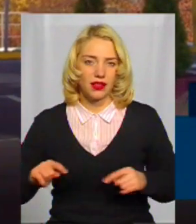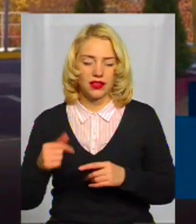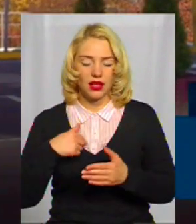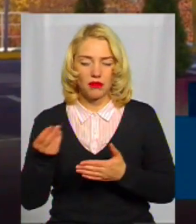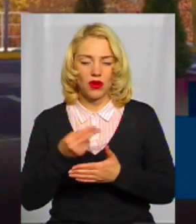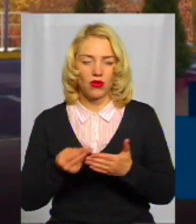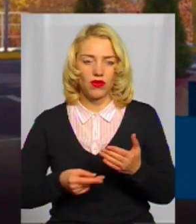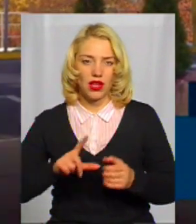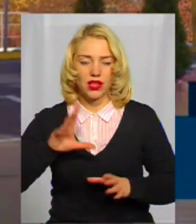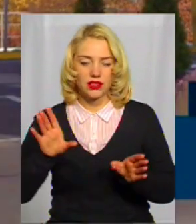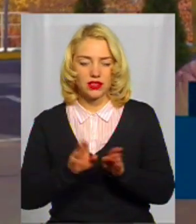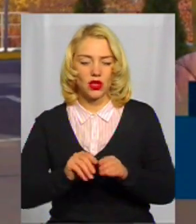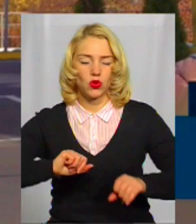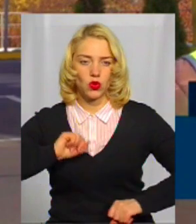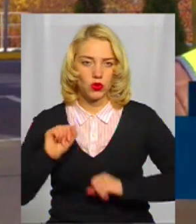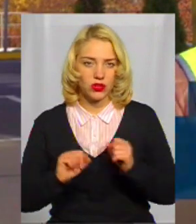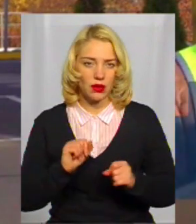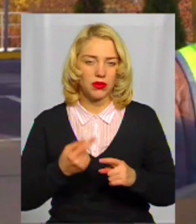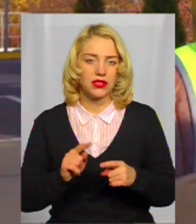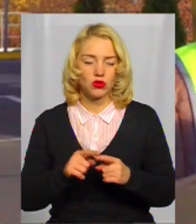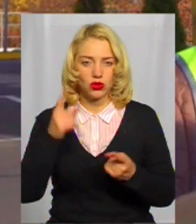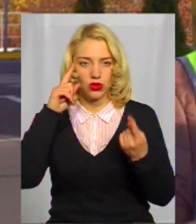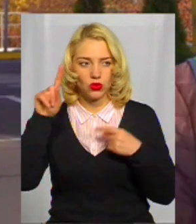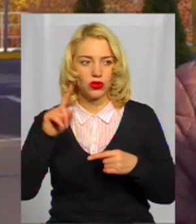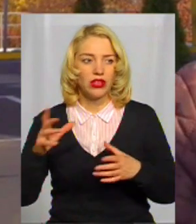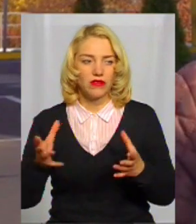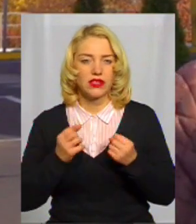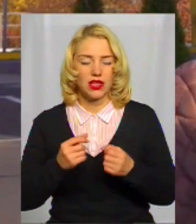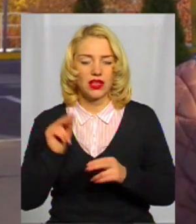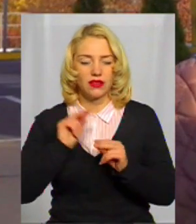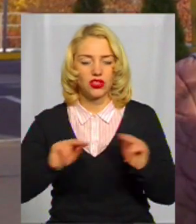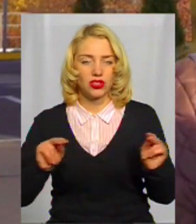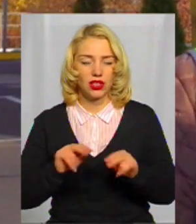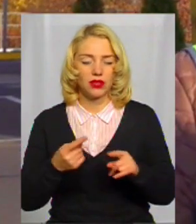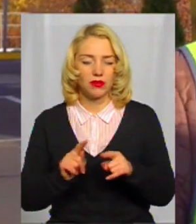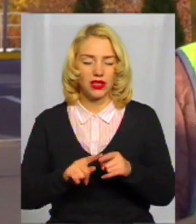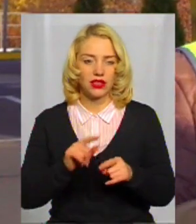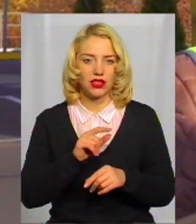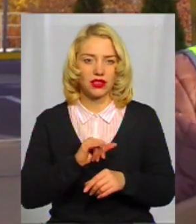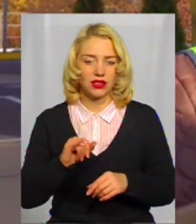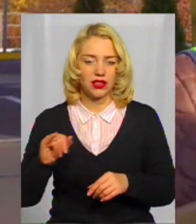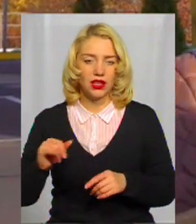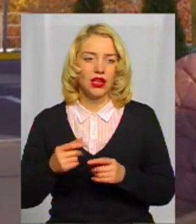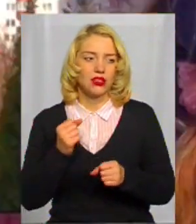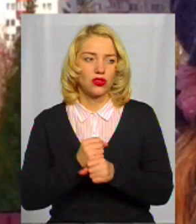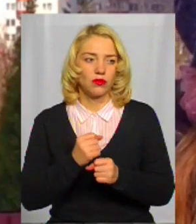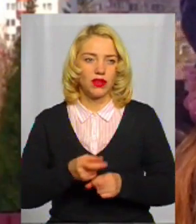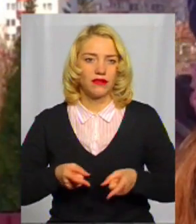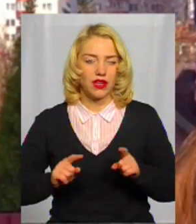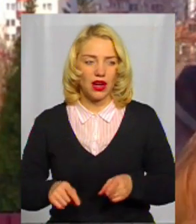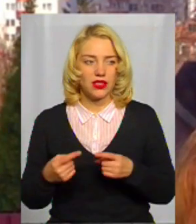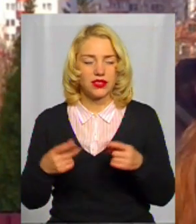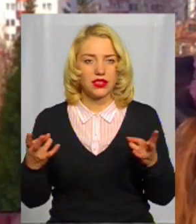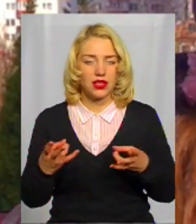Це ідею взяли вчителі і ми її зробили в реальність.